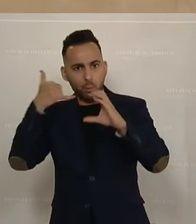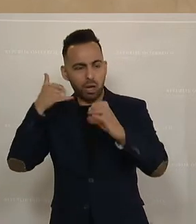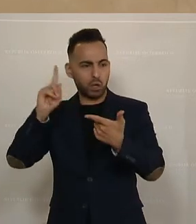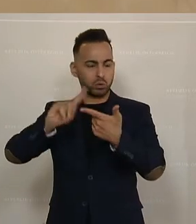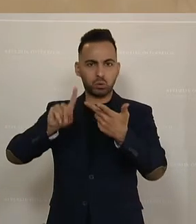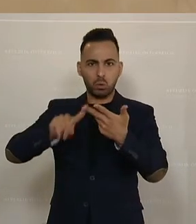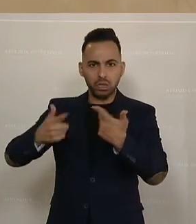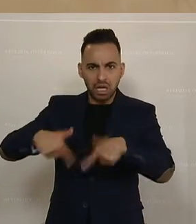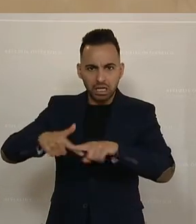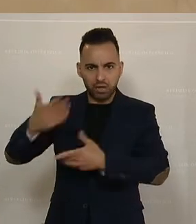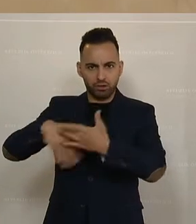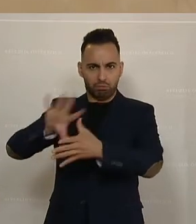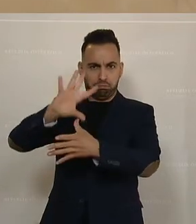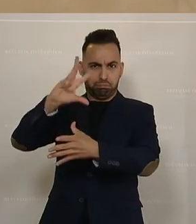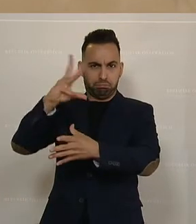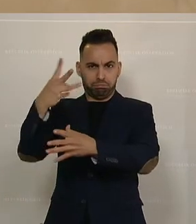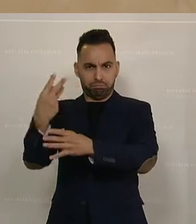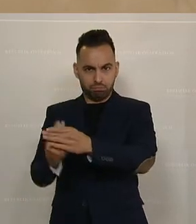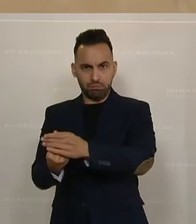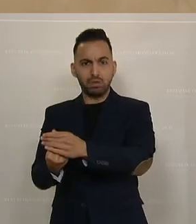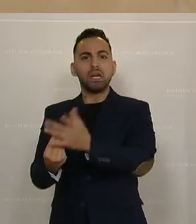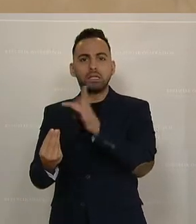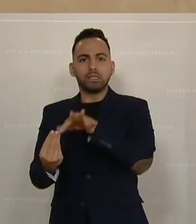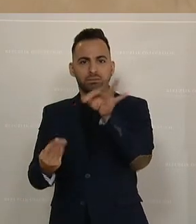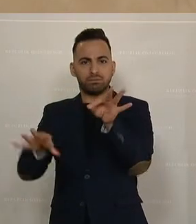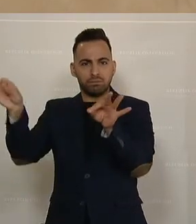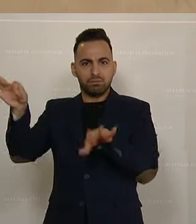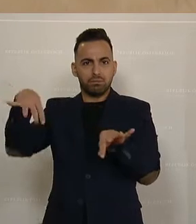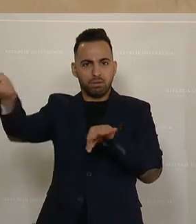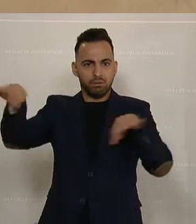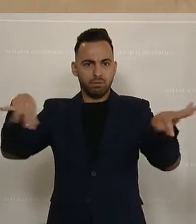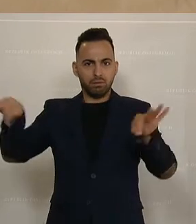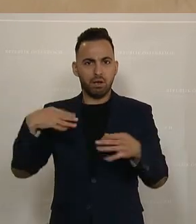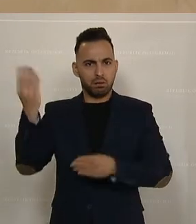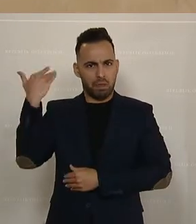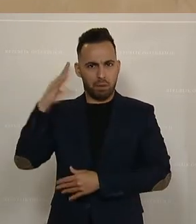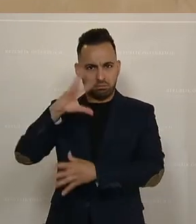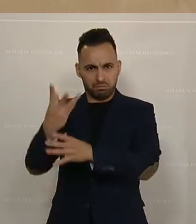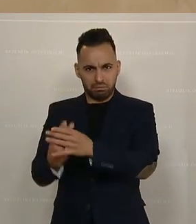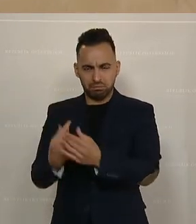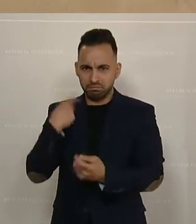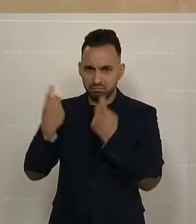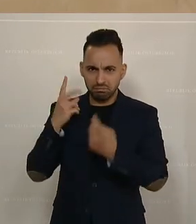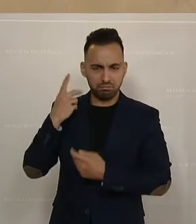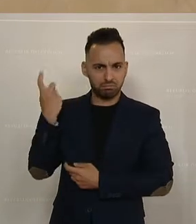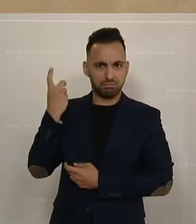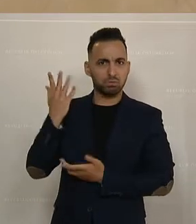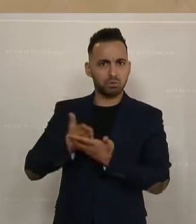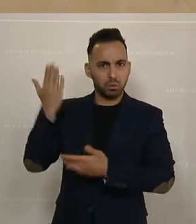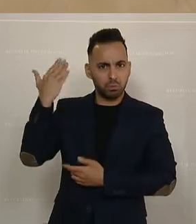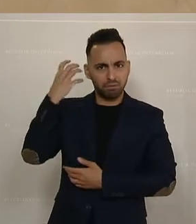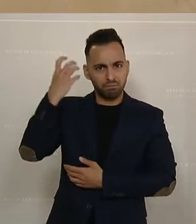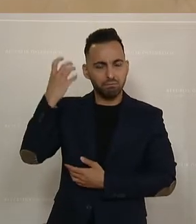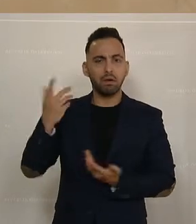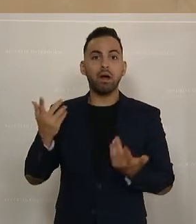anderes ist glaube ich gut das ist wieder aufgetrennt und weil die argumentation warum das damals so zusammen gelaufen ist die bayern mehr als fragwürdig und das hat sich dann auch